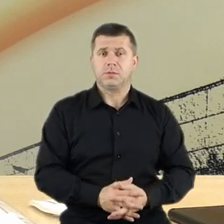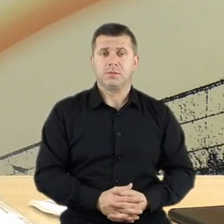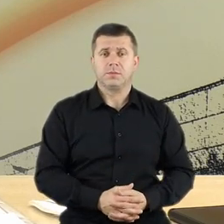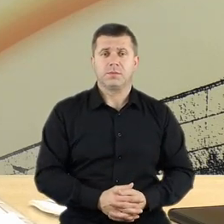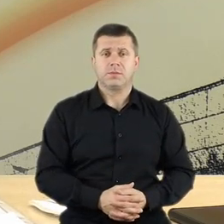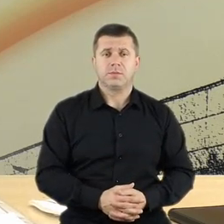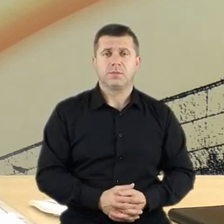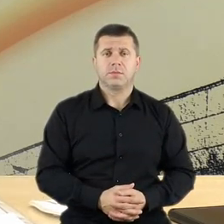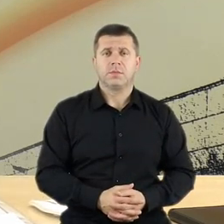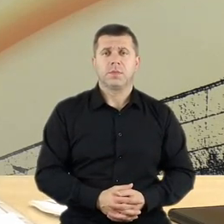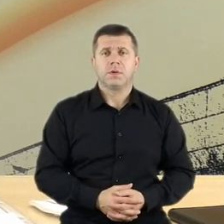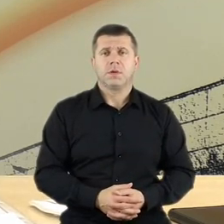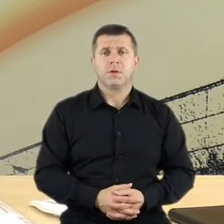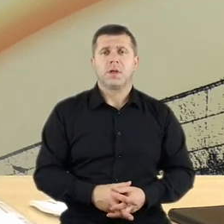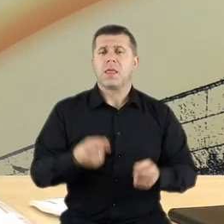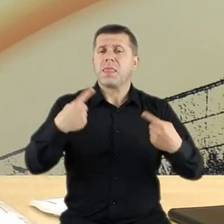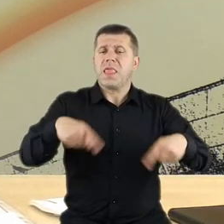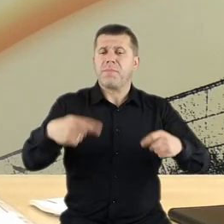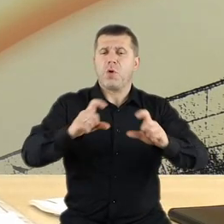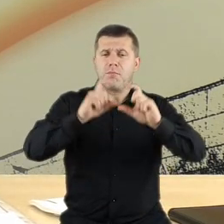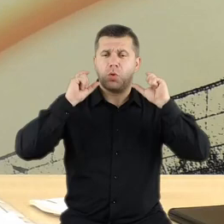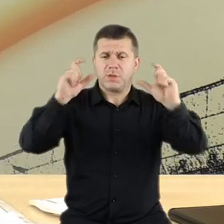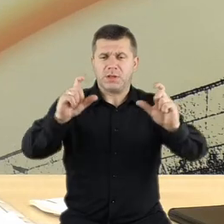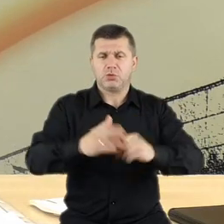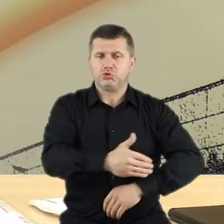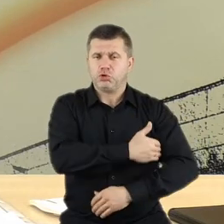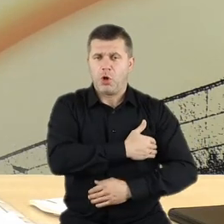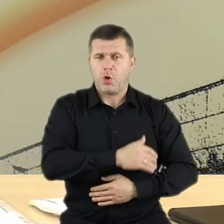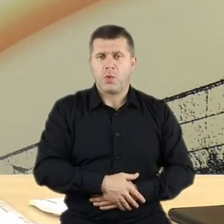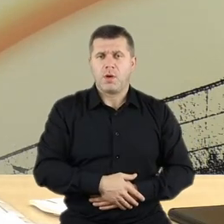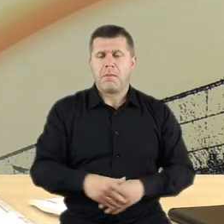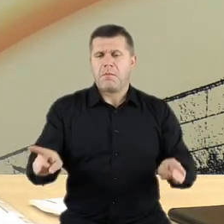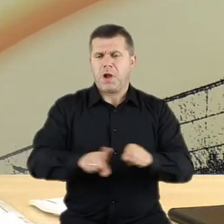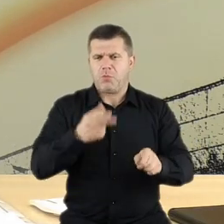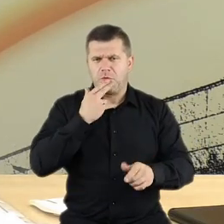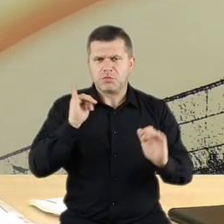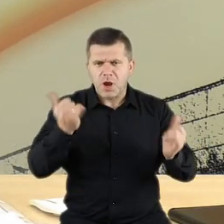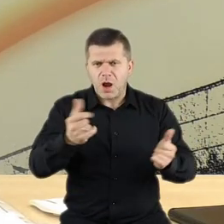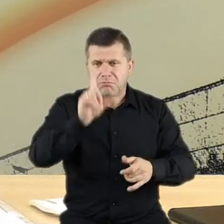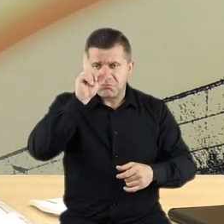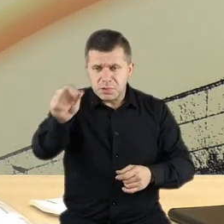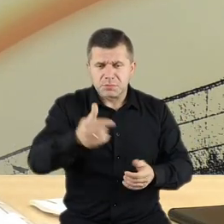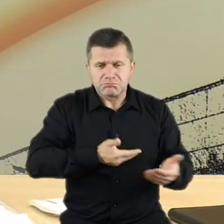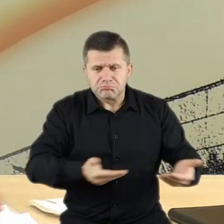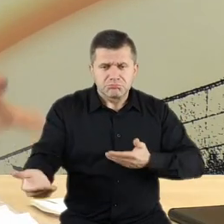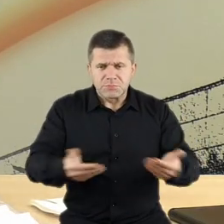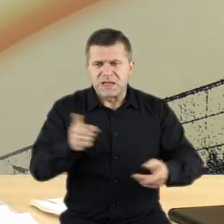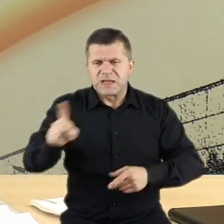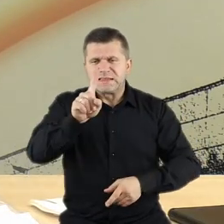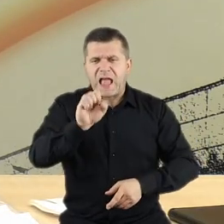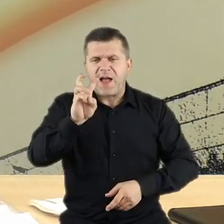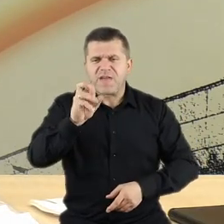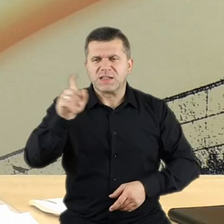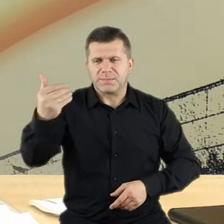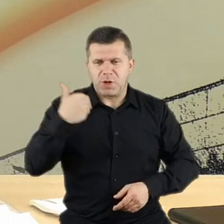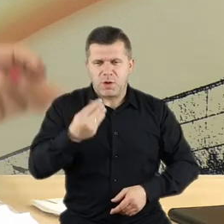nie było budynku szkoły to tej w Tarnowie jak szliśmy mówi tak w Zawadzkiego był Polski U